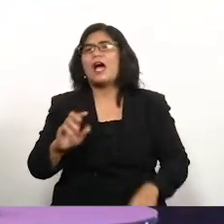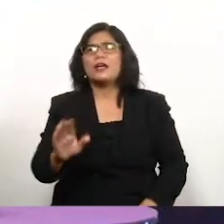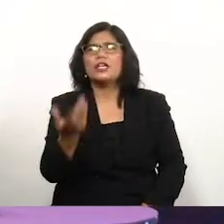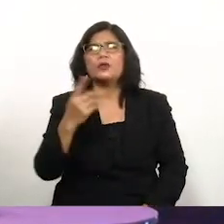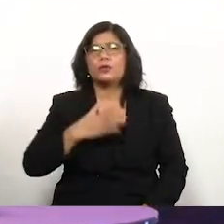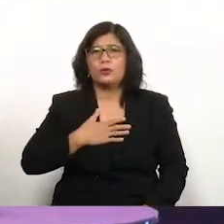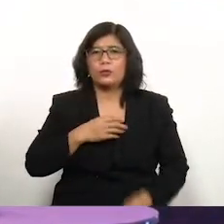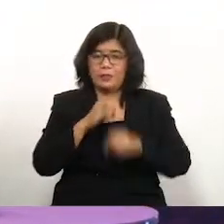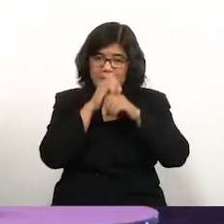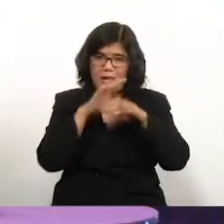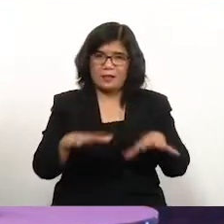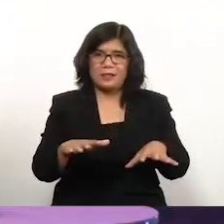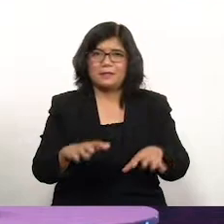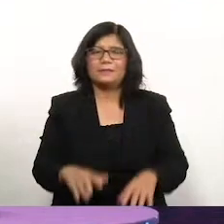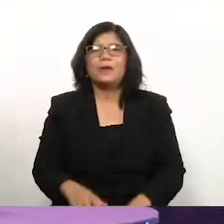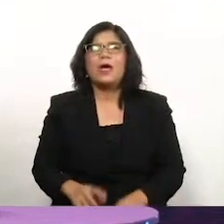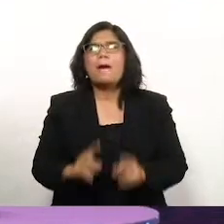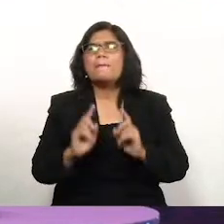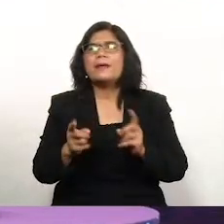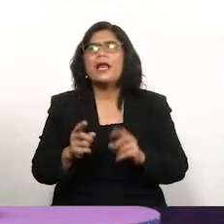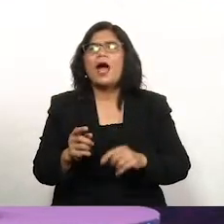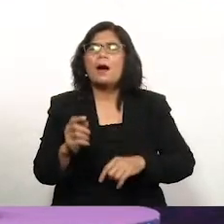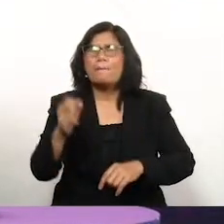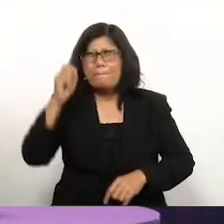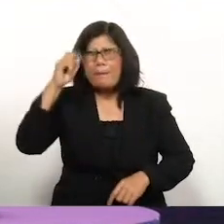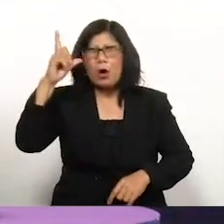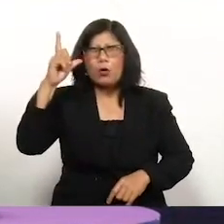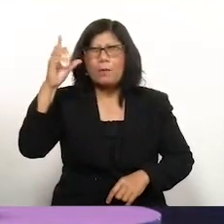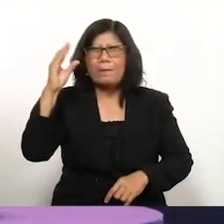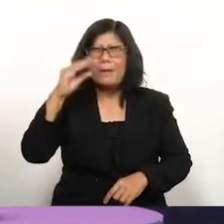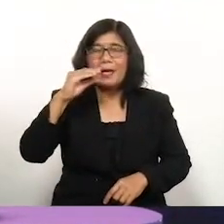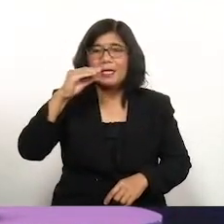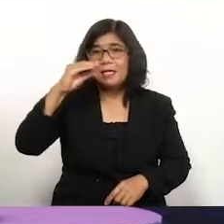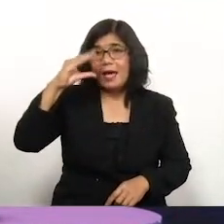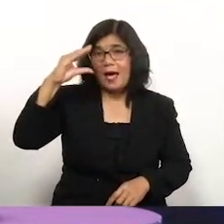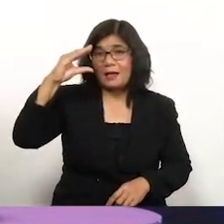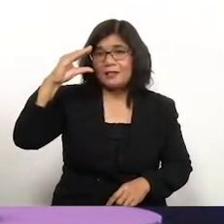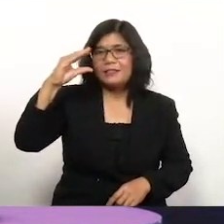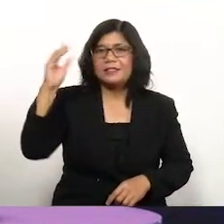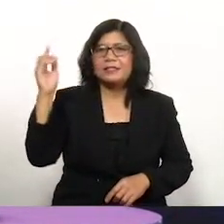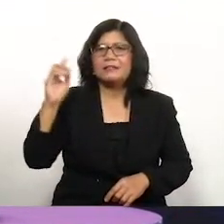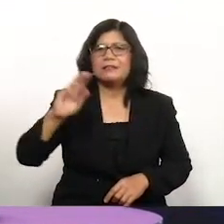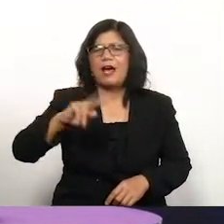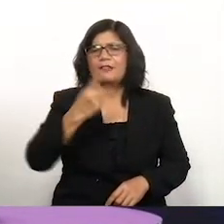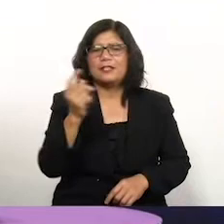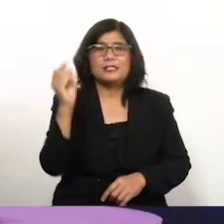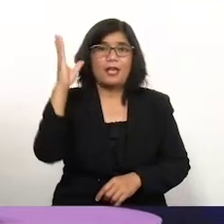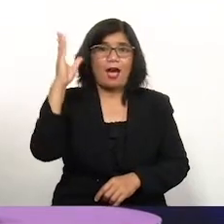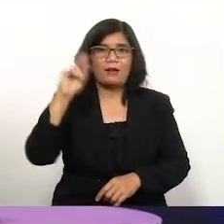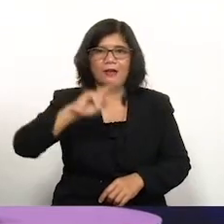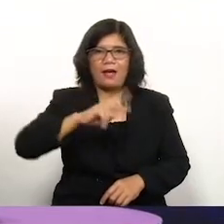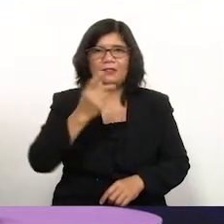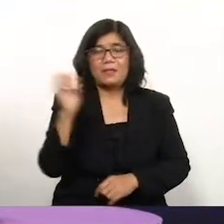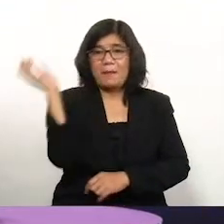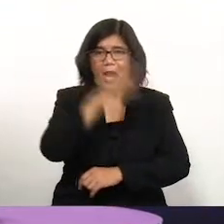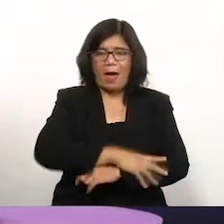Hidupku diberkati Bella bangun pagi hari siang berganti malam aku